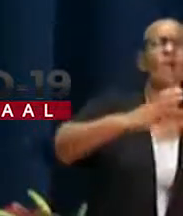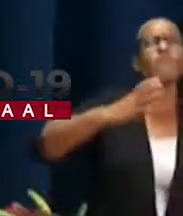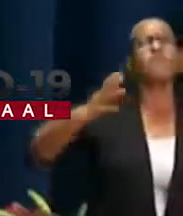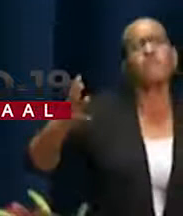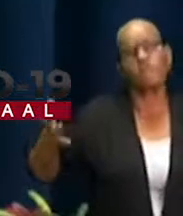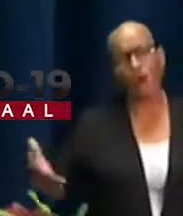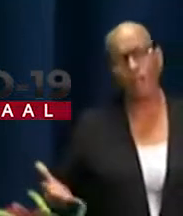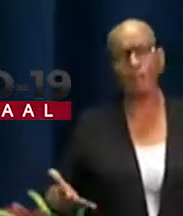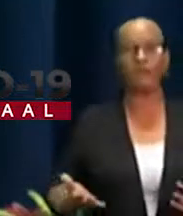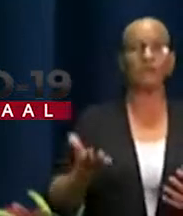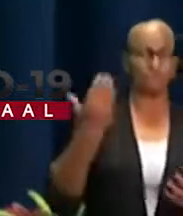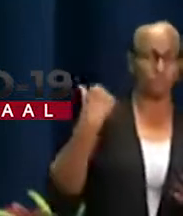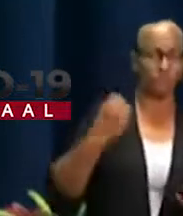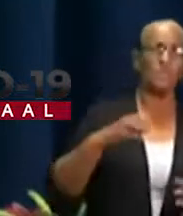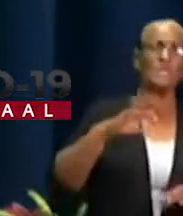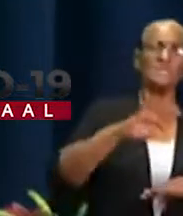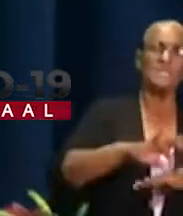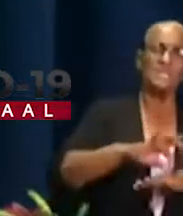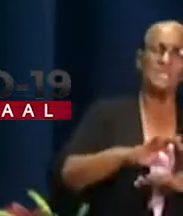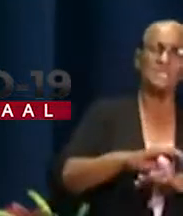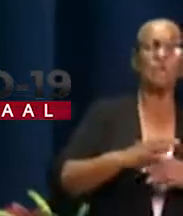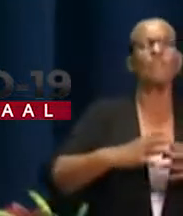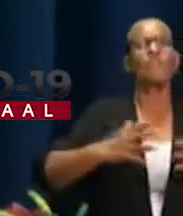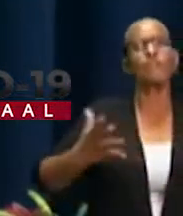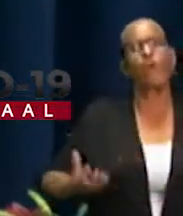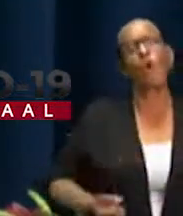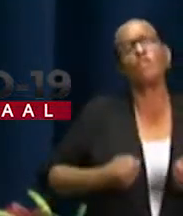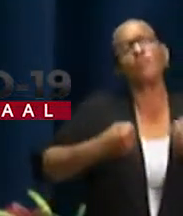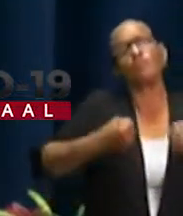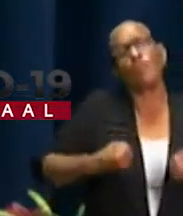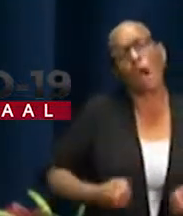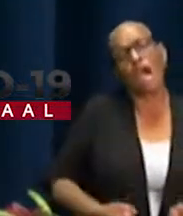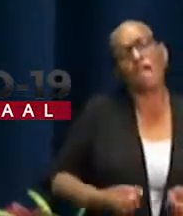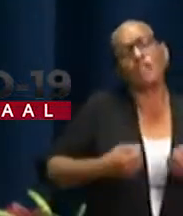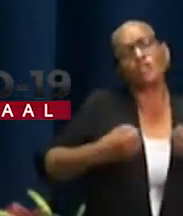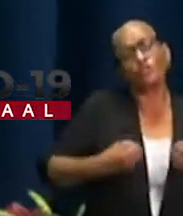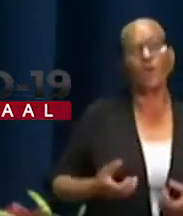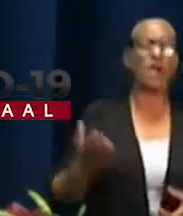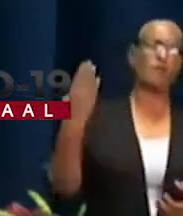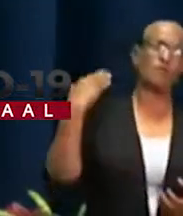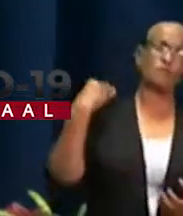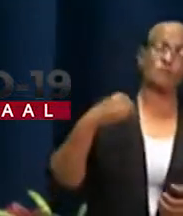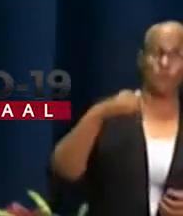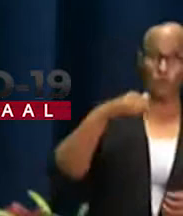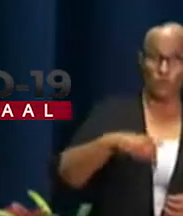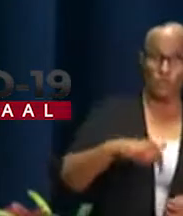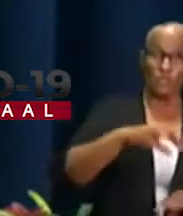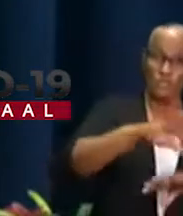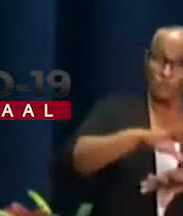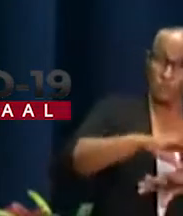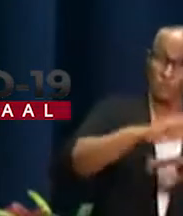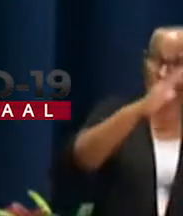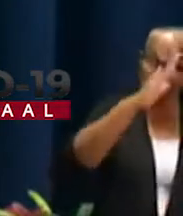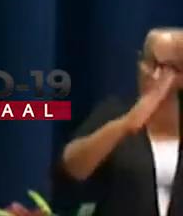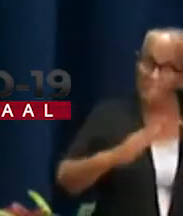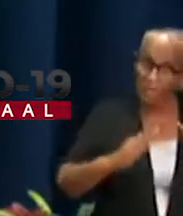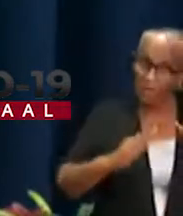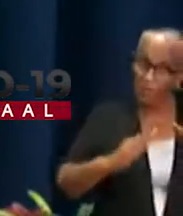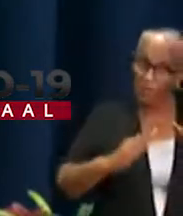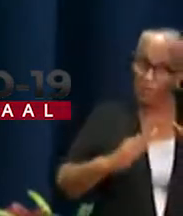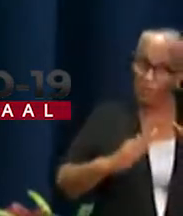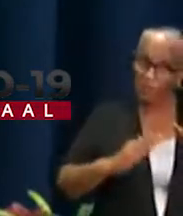werden behandeld voor COVID-19 en opgenomen. In overleg met de ziekenhuizen zijn we ook afgestapt van